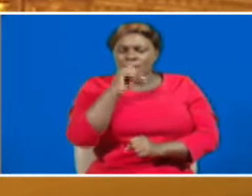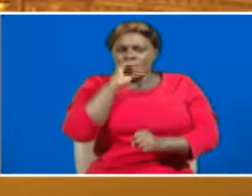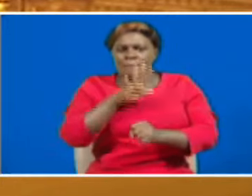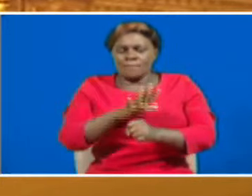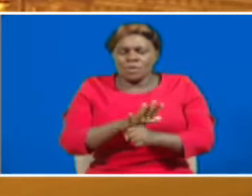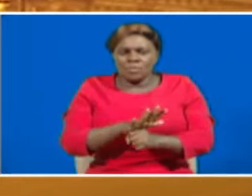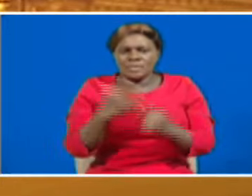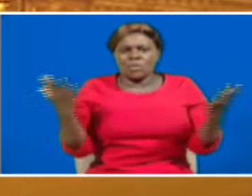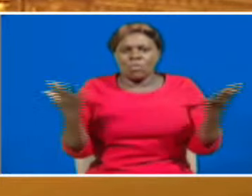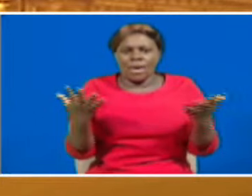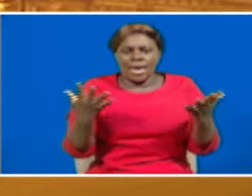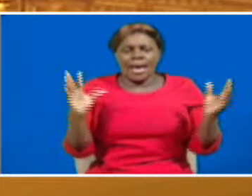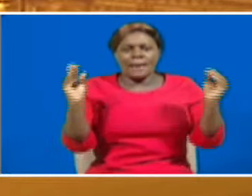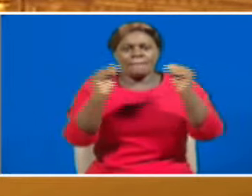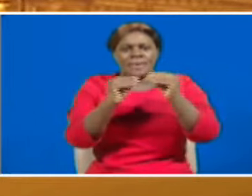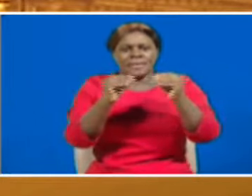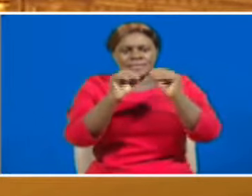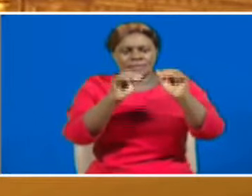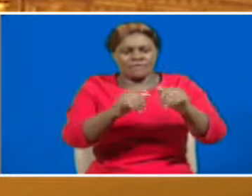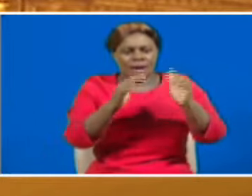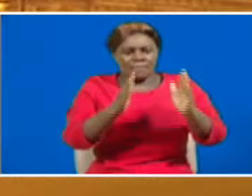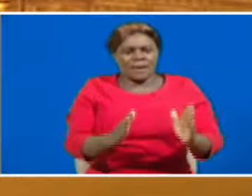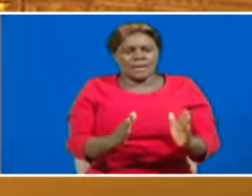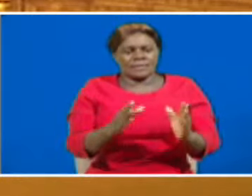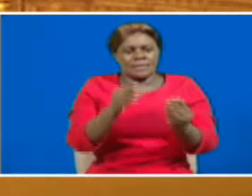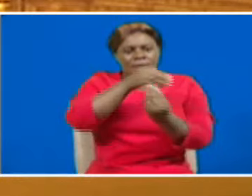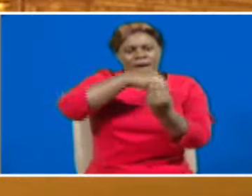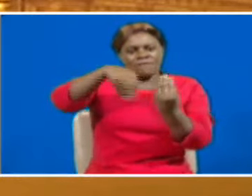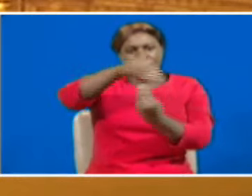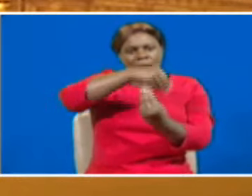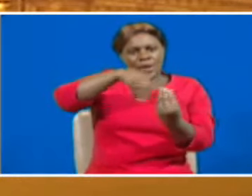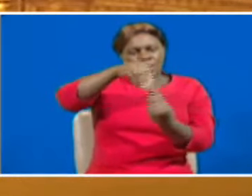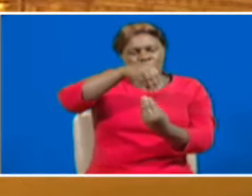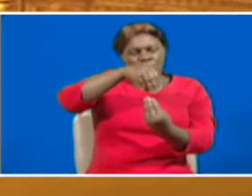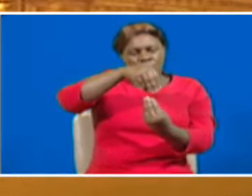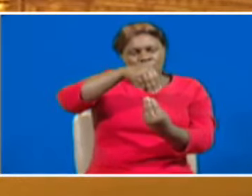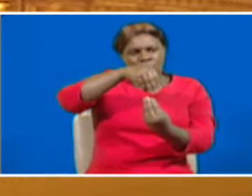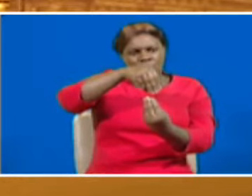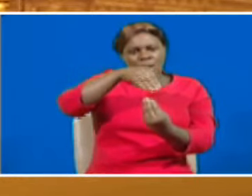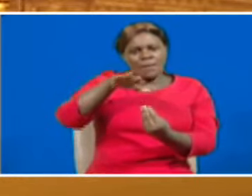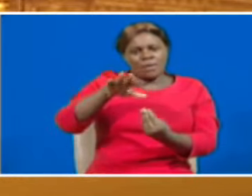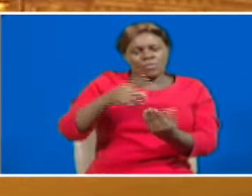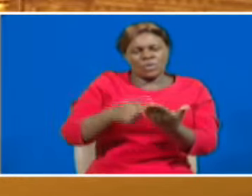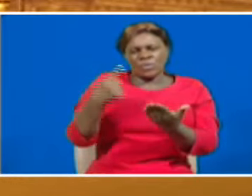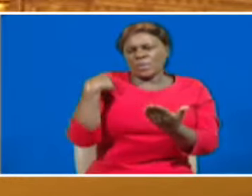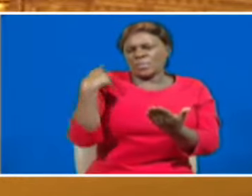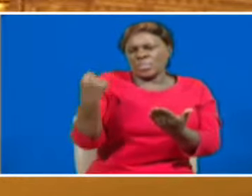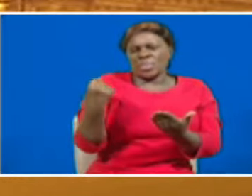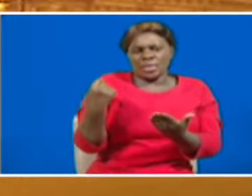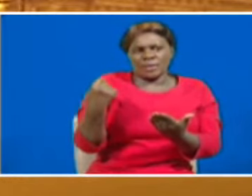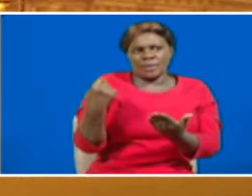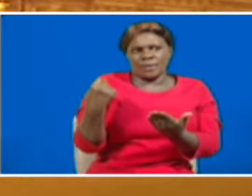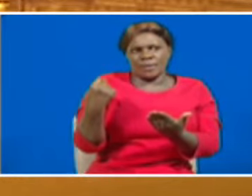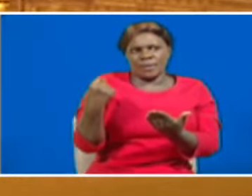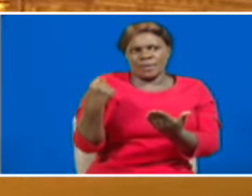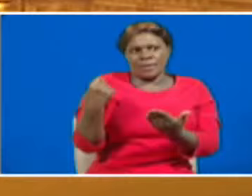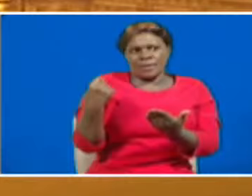hakikisho hili kwenye mkutano na wakulima wa parachichi maarufu kama avocado, ambao kwa wiki chache sasa